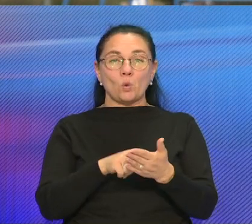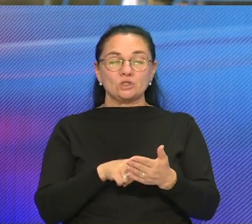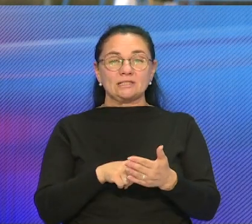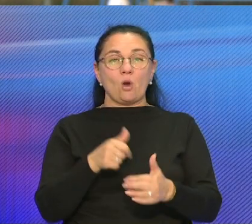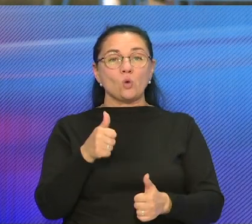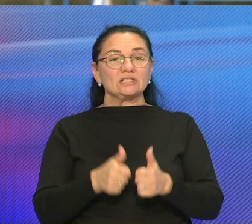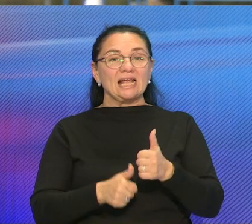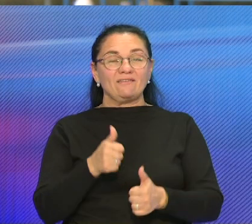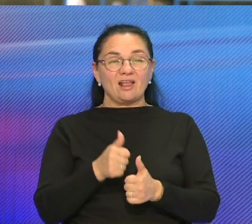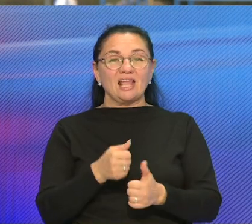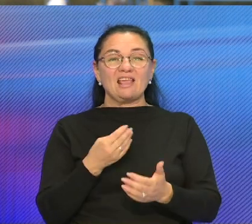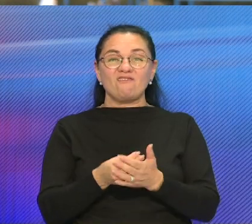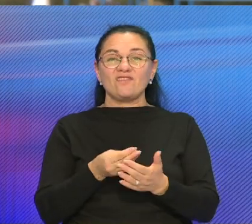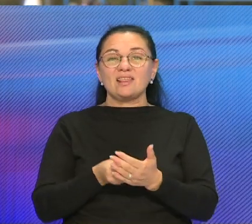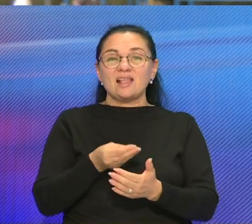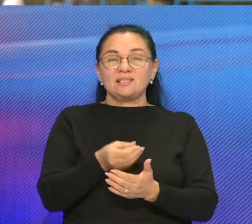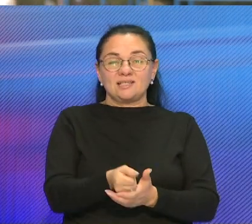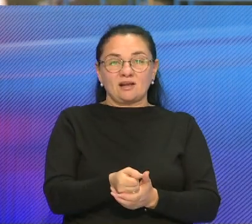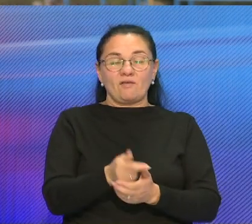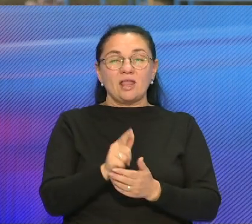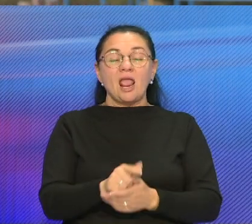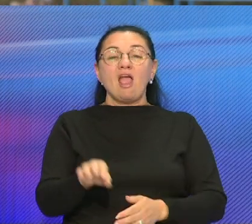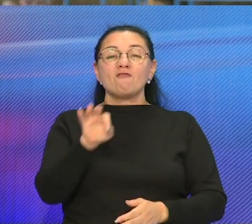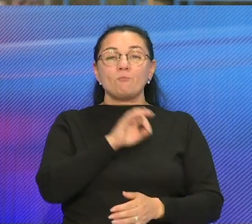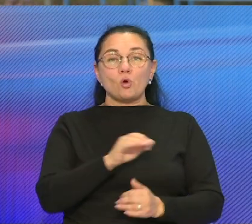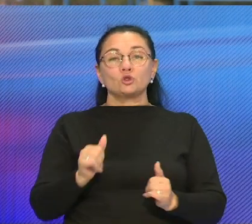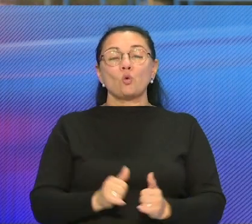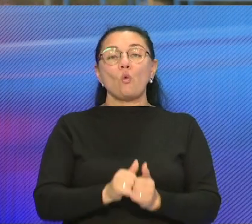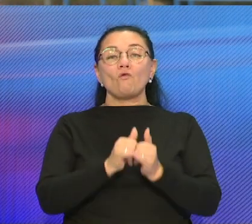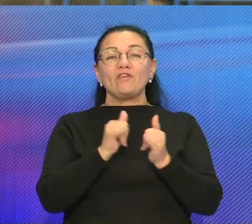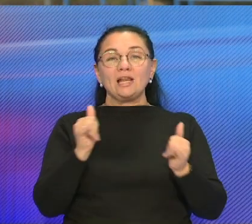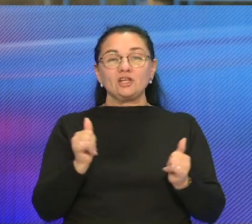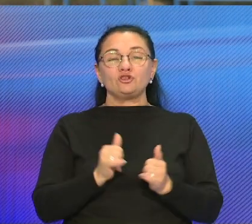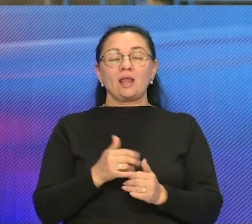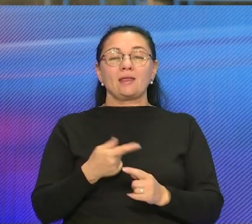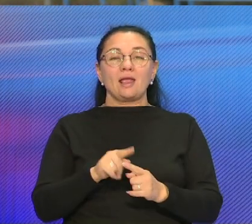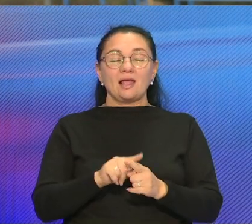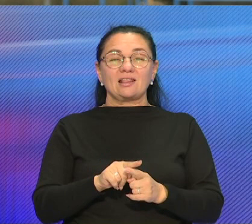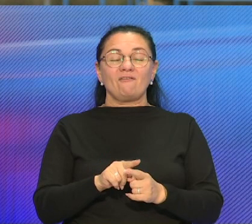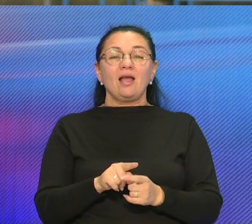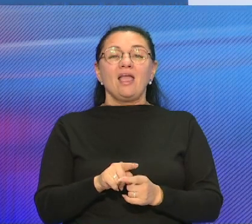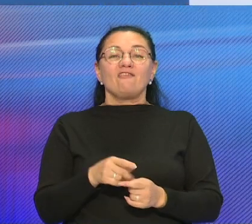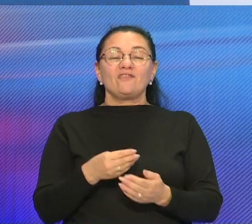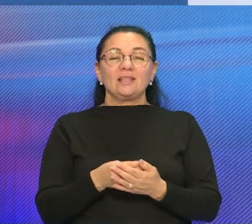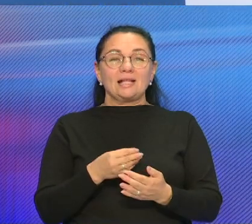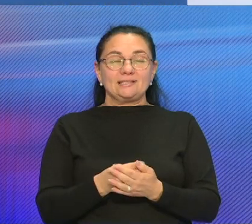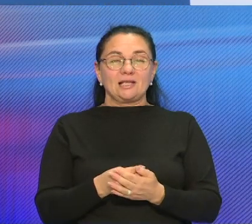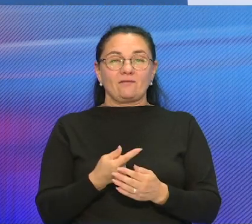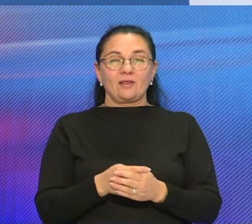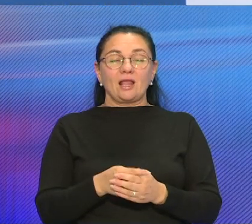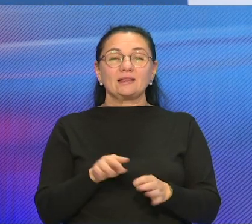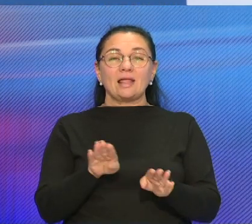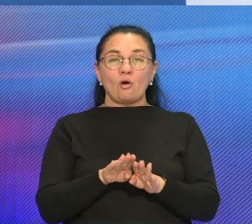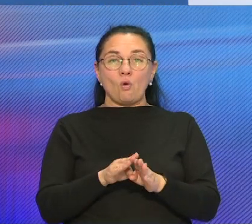и финансированию. Но, естественно, в пользу увеличения финансирования для того, чтобы улучшать само качество проведения соревнований. Данный вид спорта